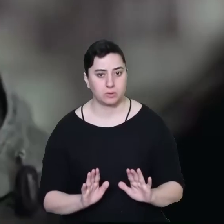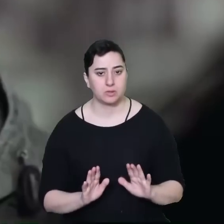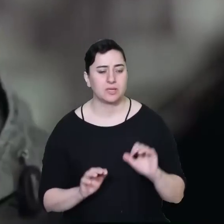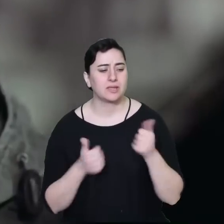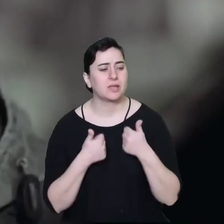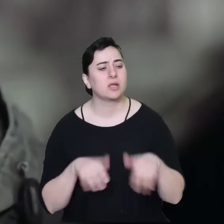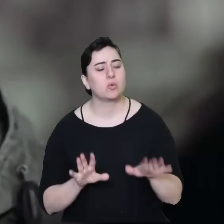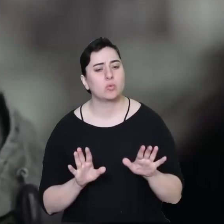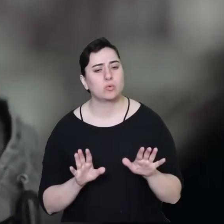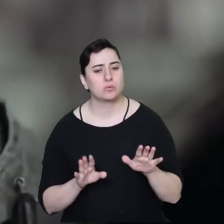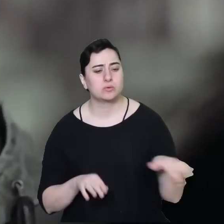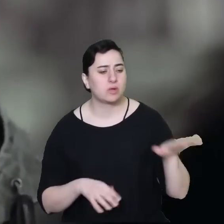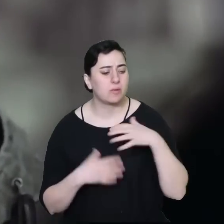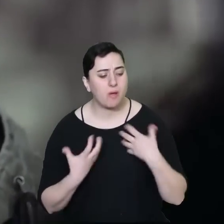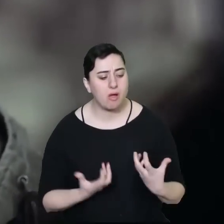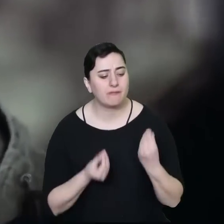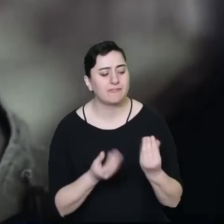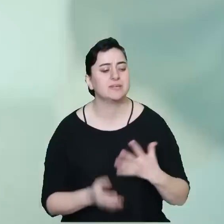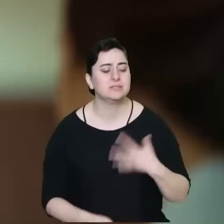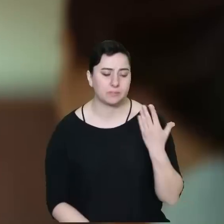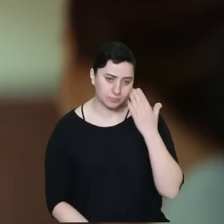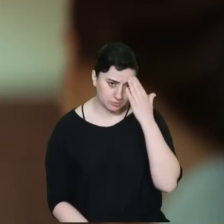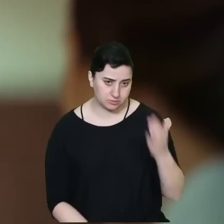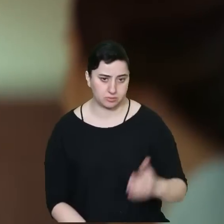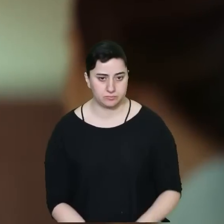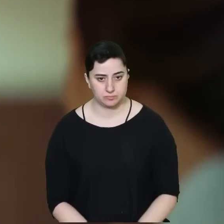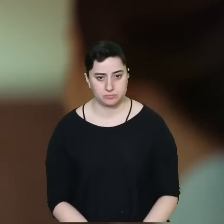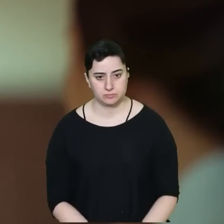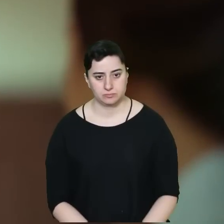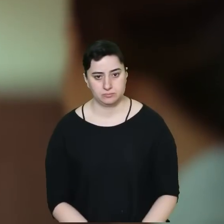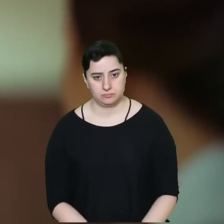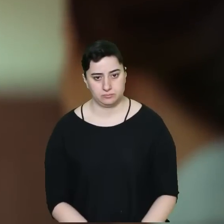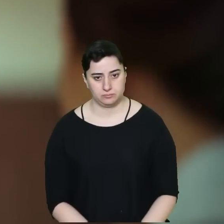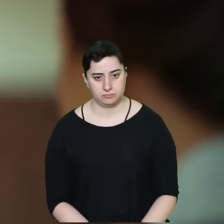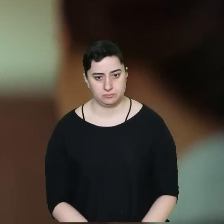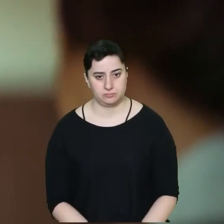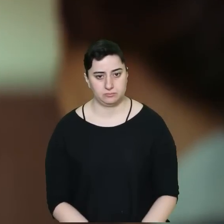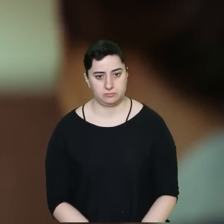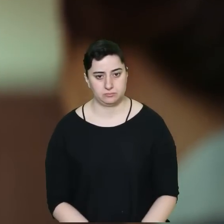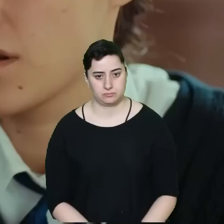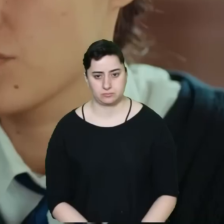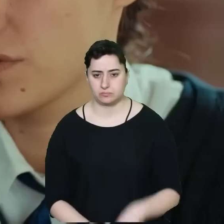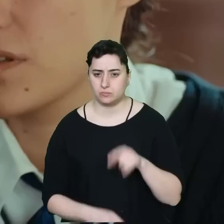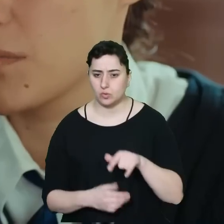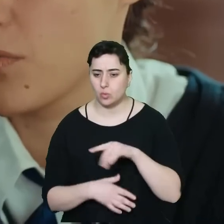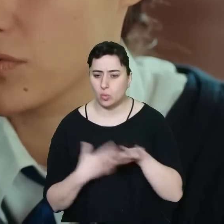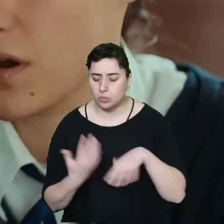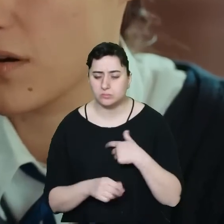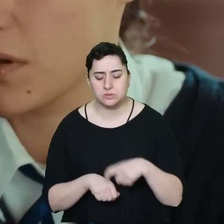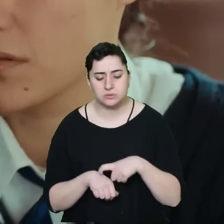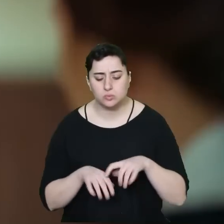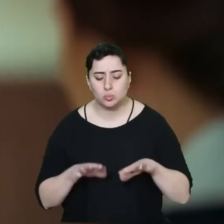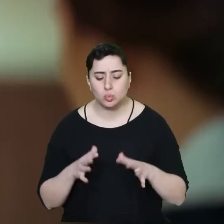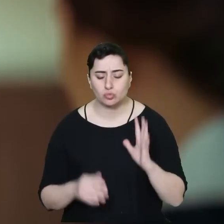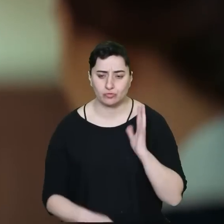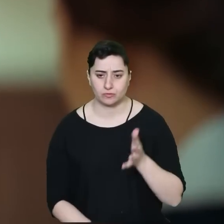Ama gerek yok. Kimseye yük olmak istemiyorum, sağ ol. Şu an. Bu olaylar çok sinirimi bozdu